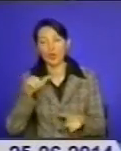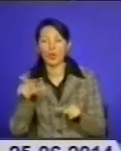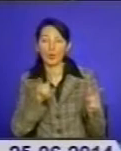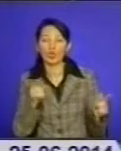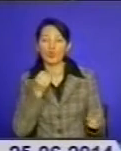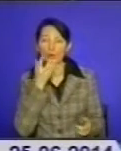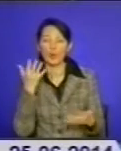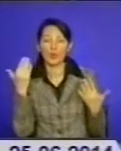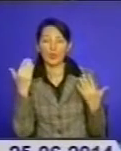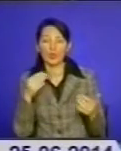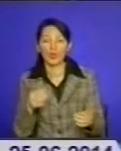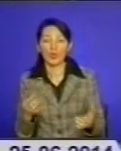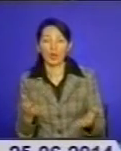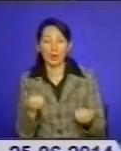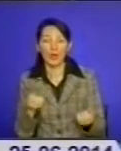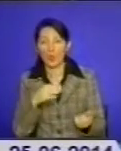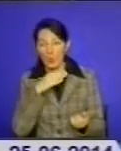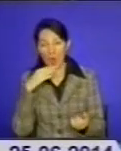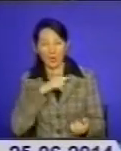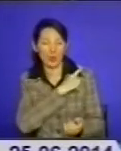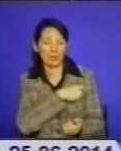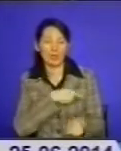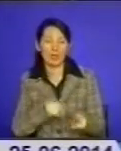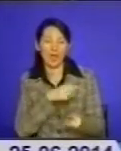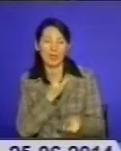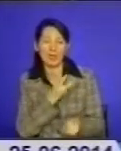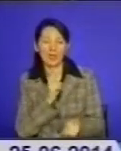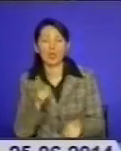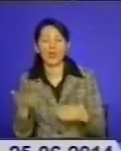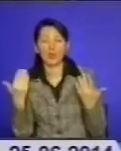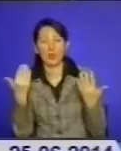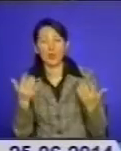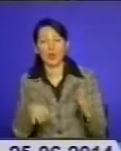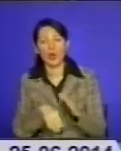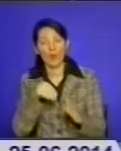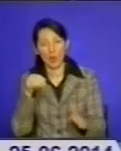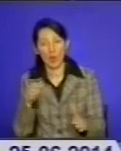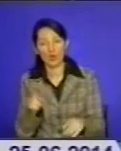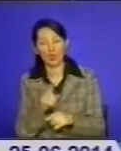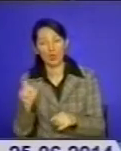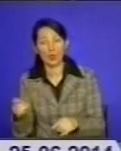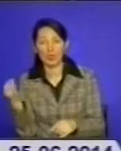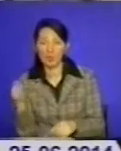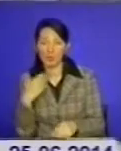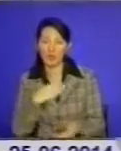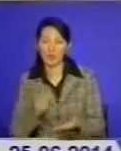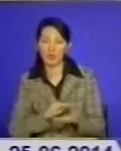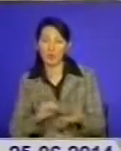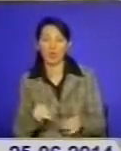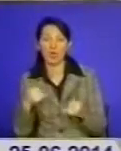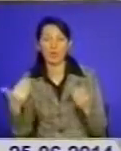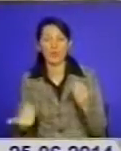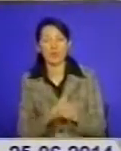відпочити, забирають багато сил та енергії. Який відпочинок обирають тернополяни, цікавилися наші кореспонденти. Для